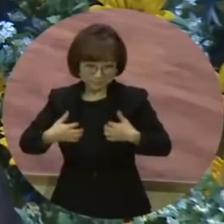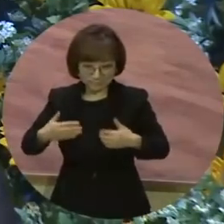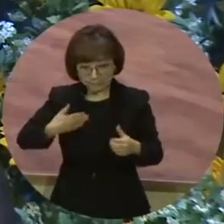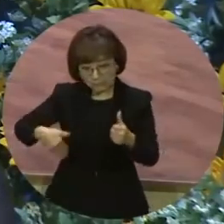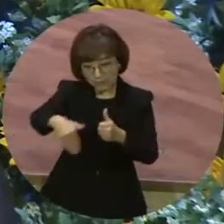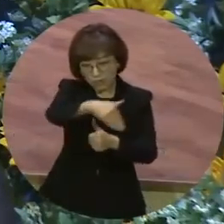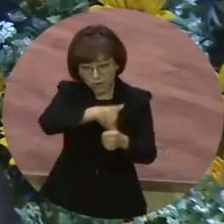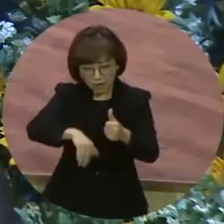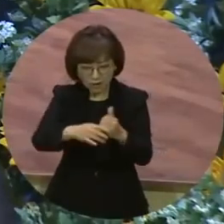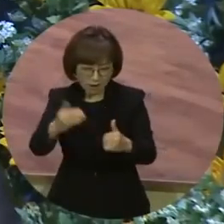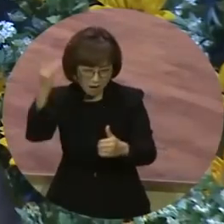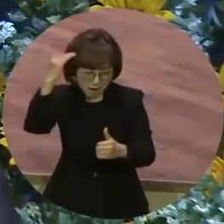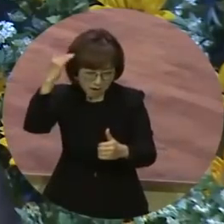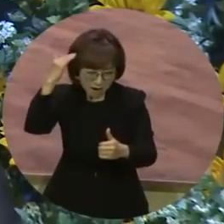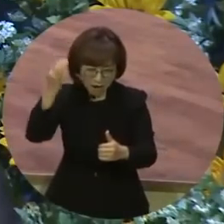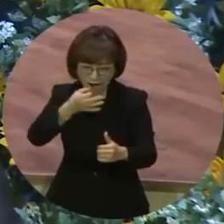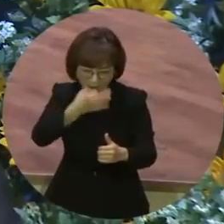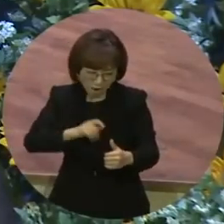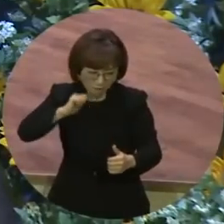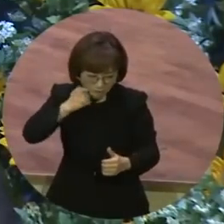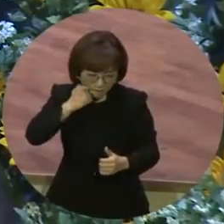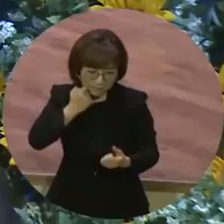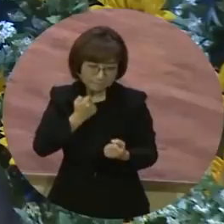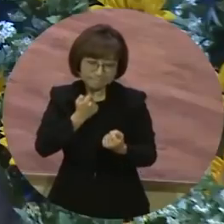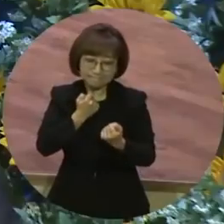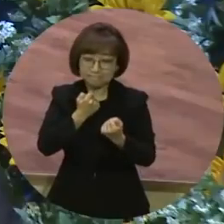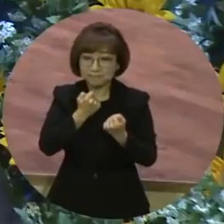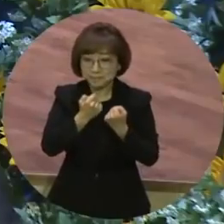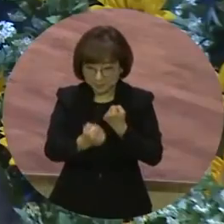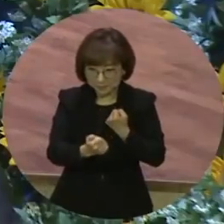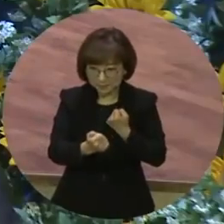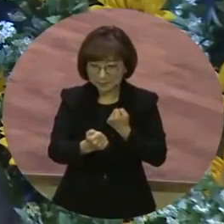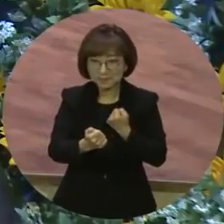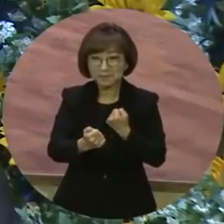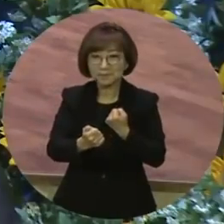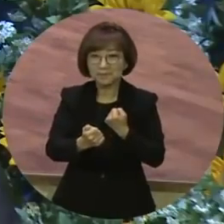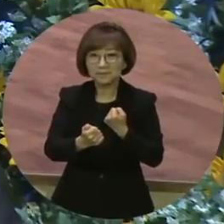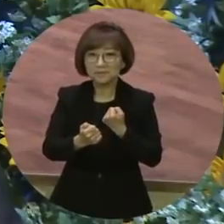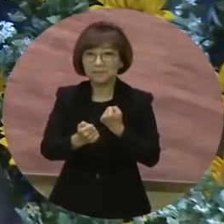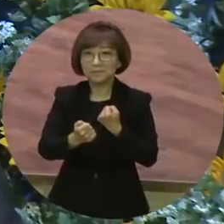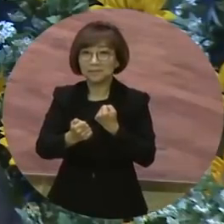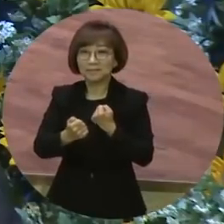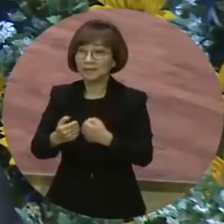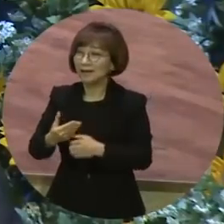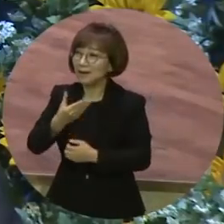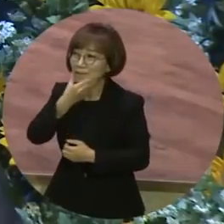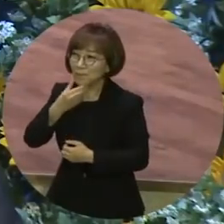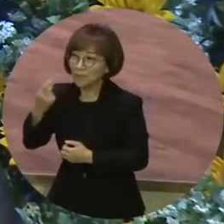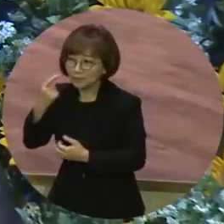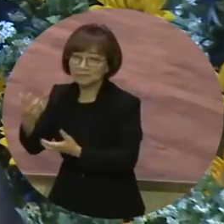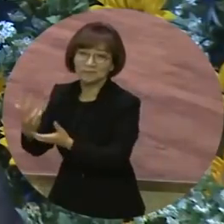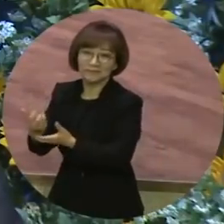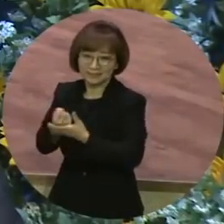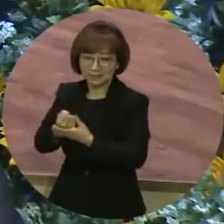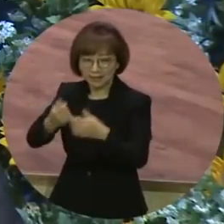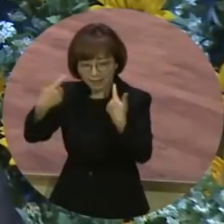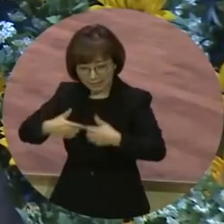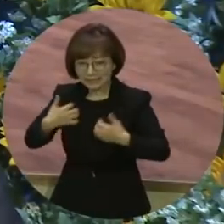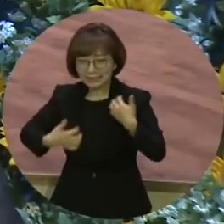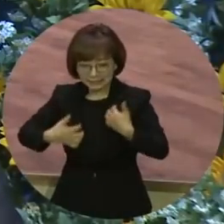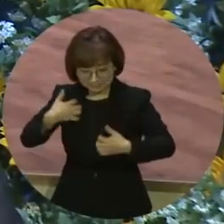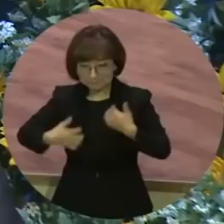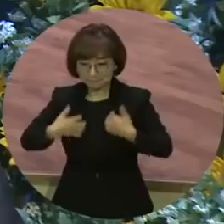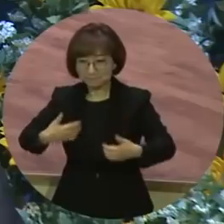환경, 세상 환경 속에 도저히 기뻐할 수 없는 환경 문화 속에서 절대 복음 가지고 항상